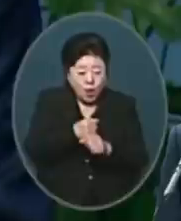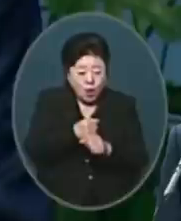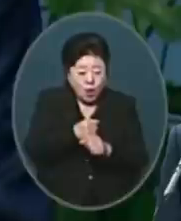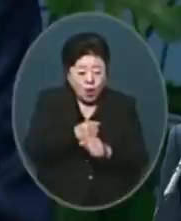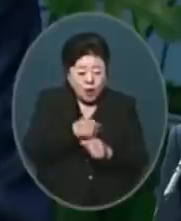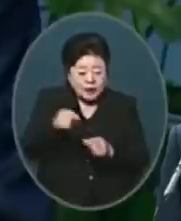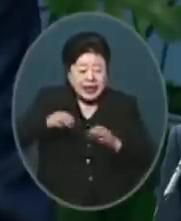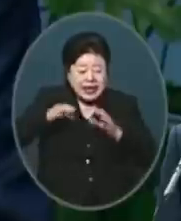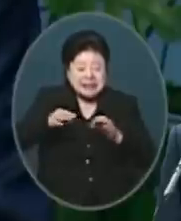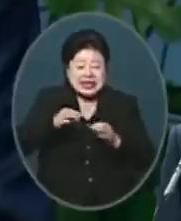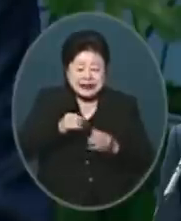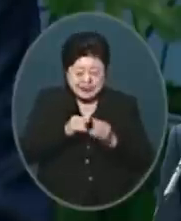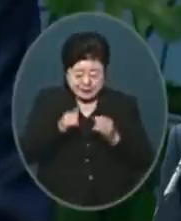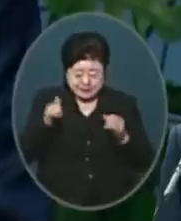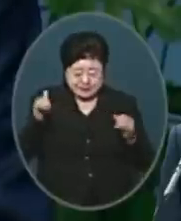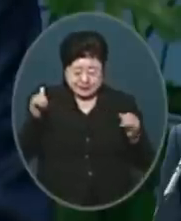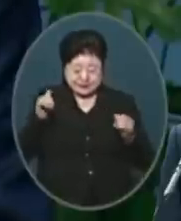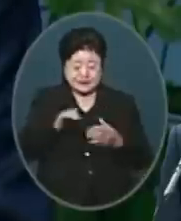택한 사람인데,